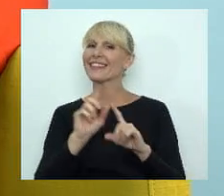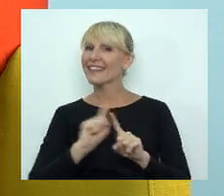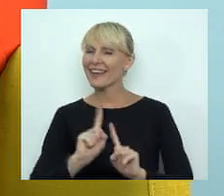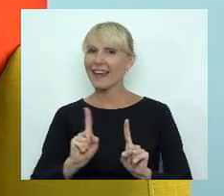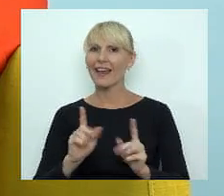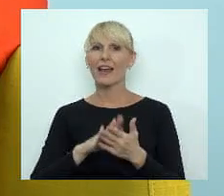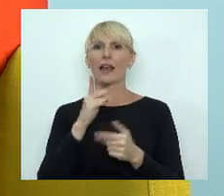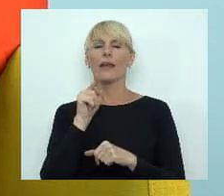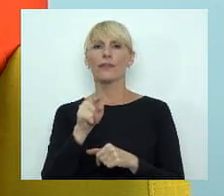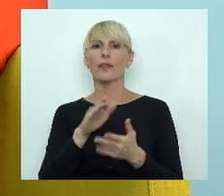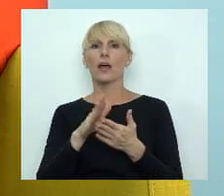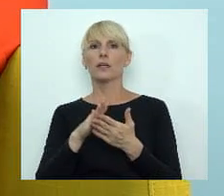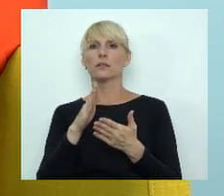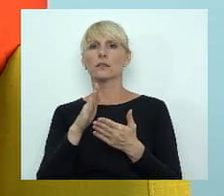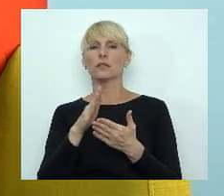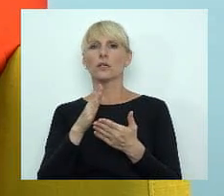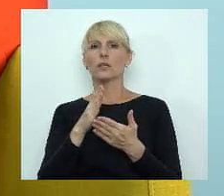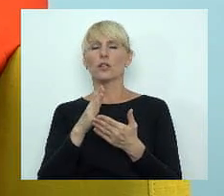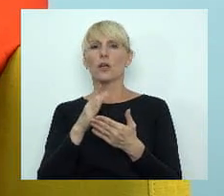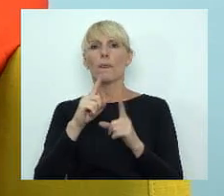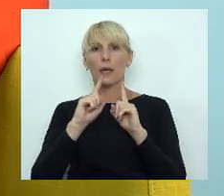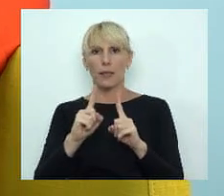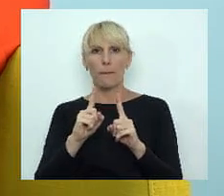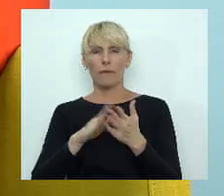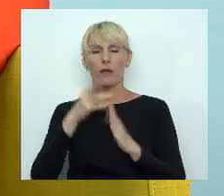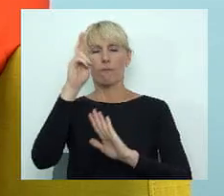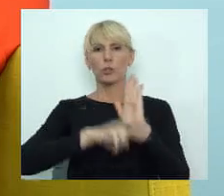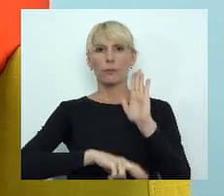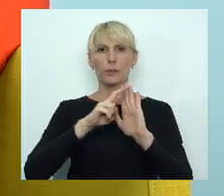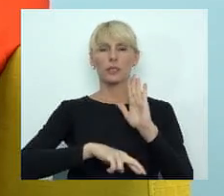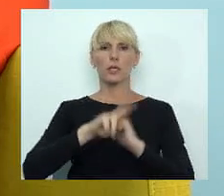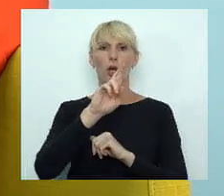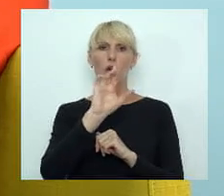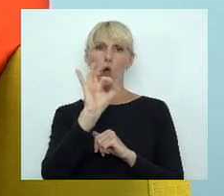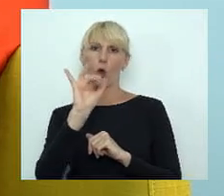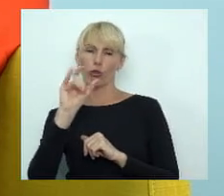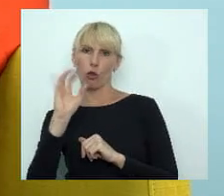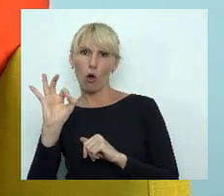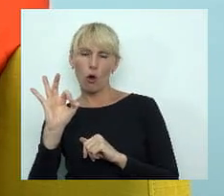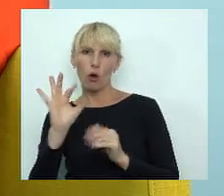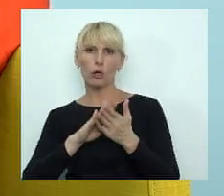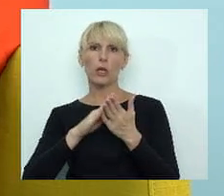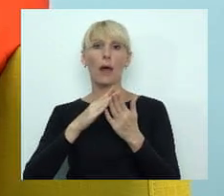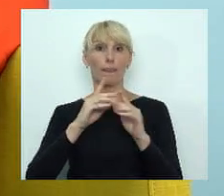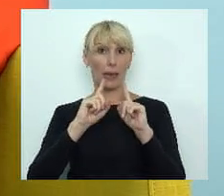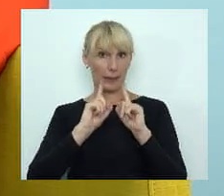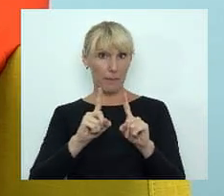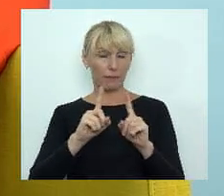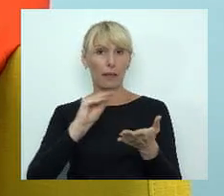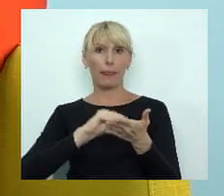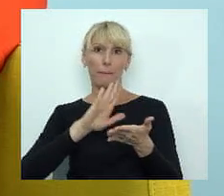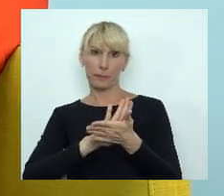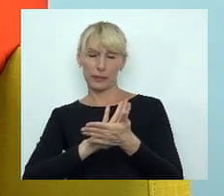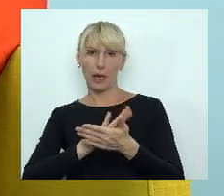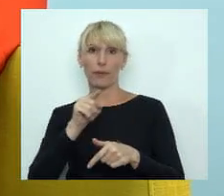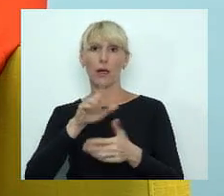informacji, wyłącznie tak naprawdę z naszej niewiedzy. Jeżeli zerkniemy sobie w przepisy rozporządzenia, to już w samym RODO jest napisane, że jeżeli